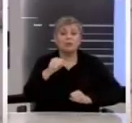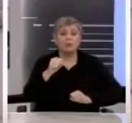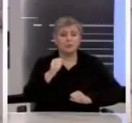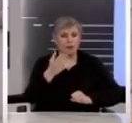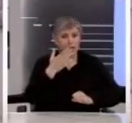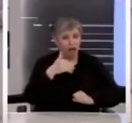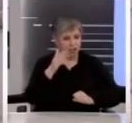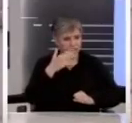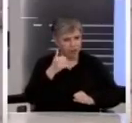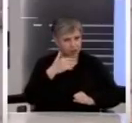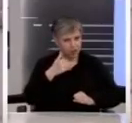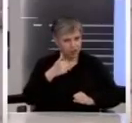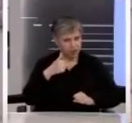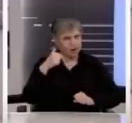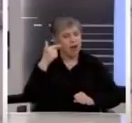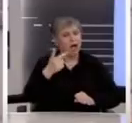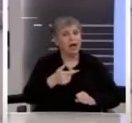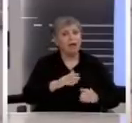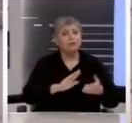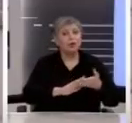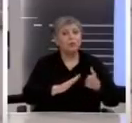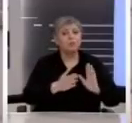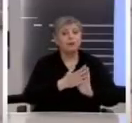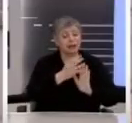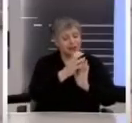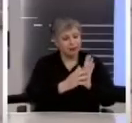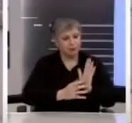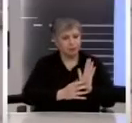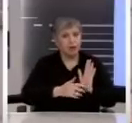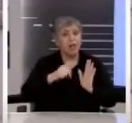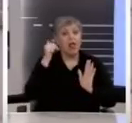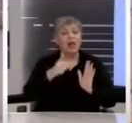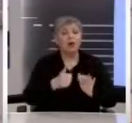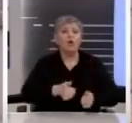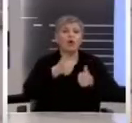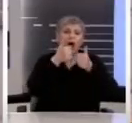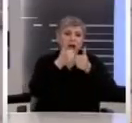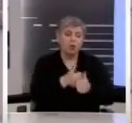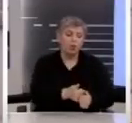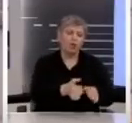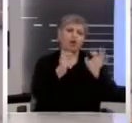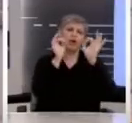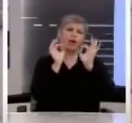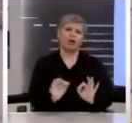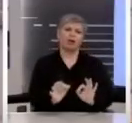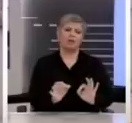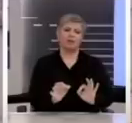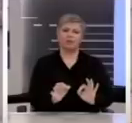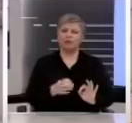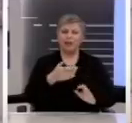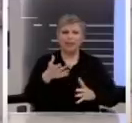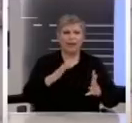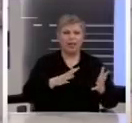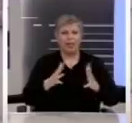πρακτικά, ελήφθη αυτή η απόφαση, την οποία και τώρα εφαρμόζω πιστός, απολύτως,